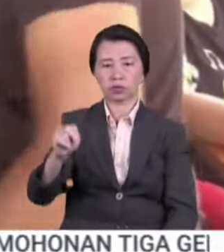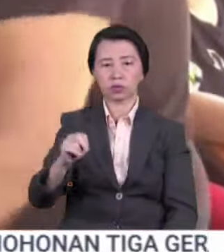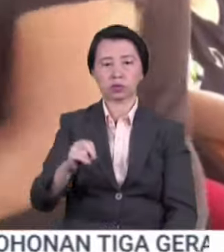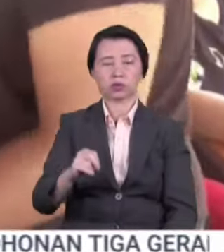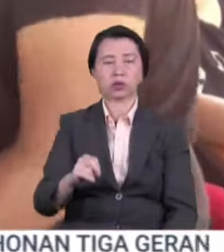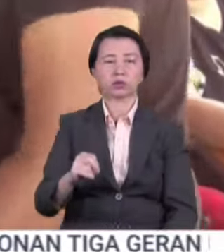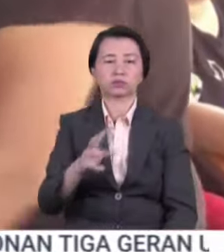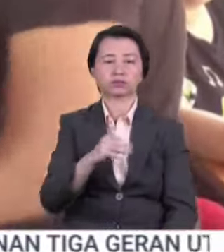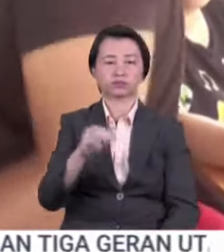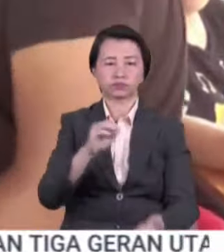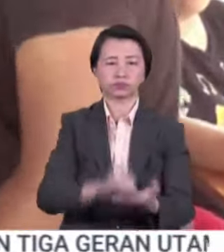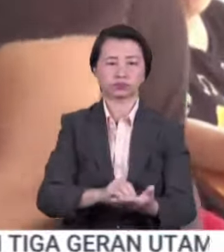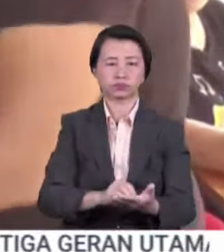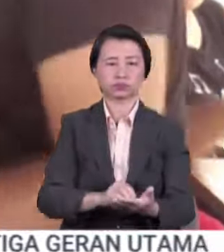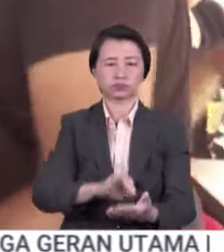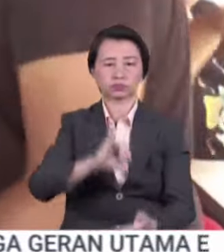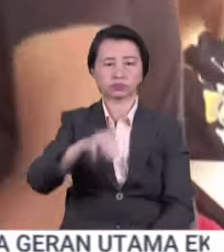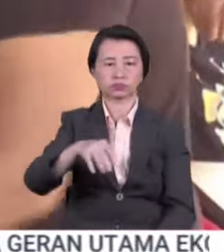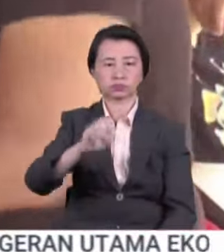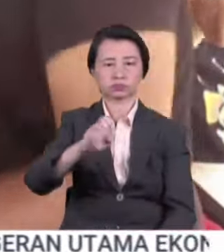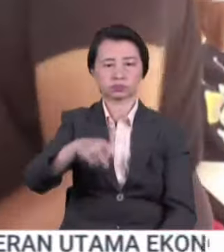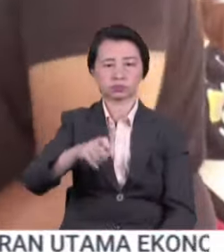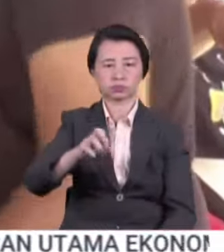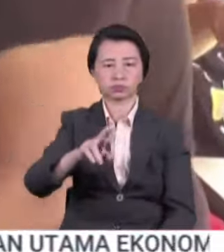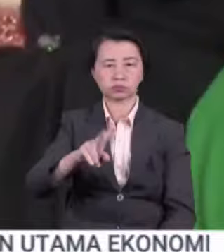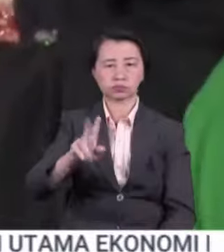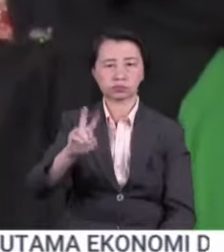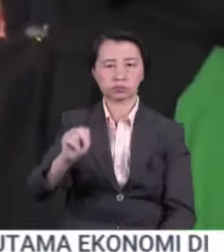Pengkalan Batu di JPUN, Pengkalan Batu. Yeah.